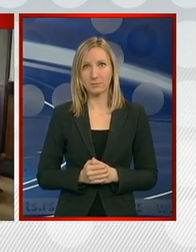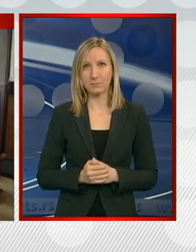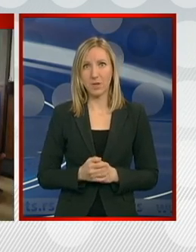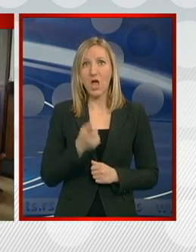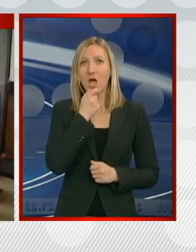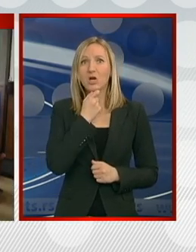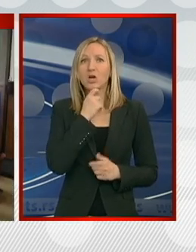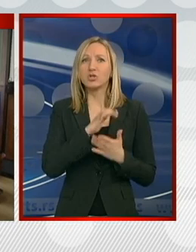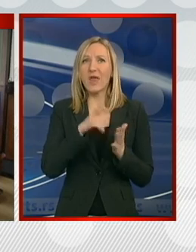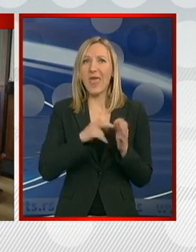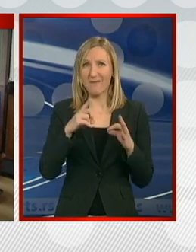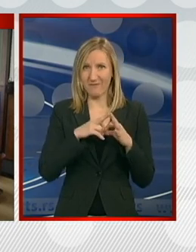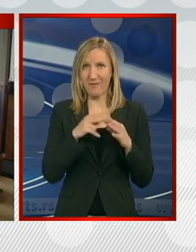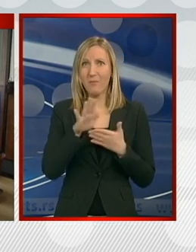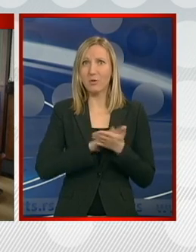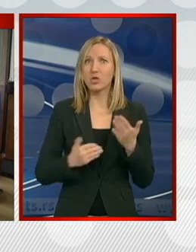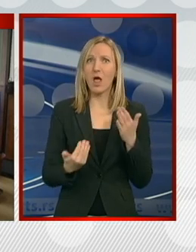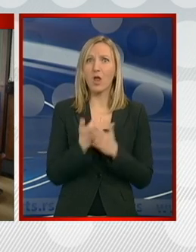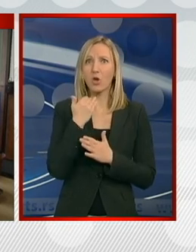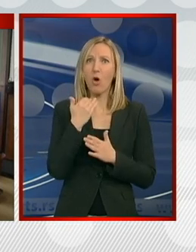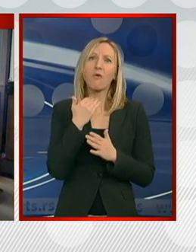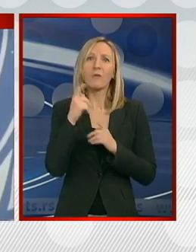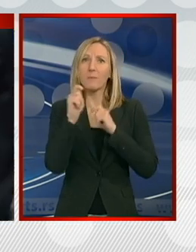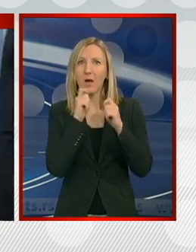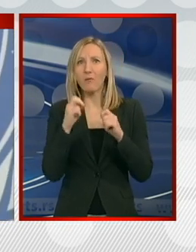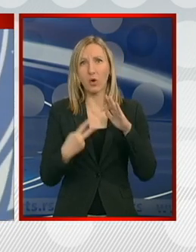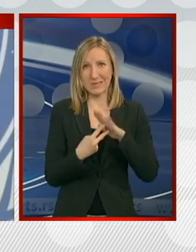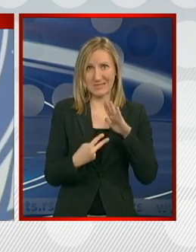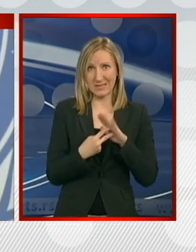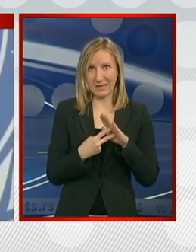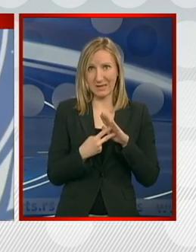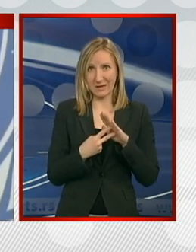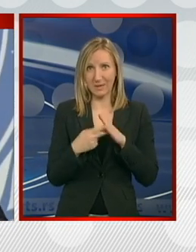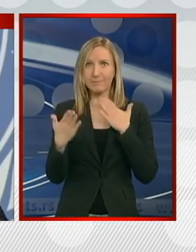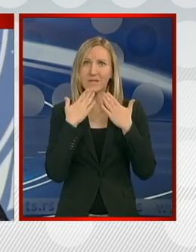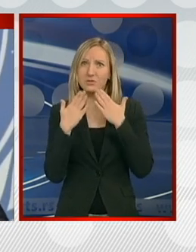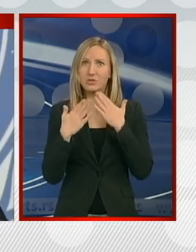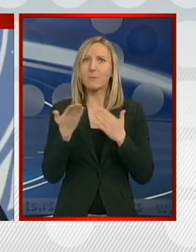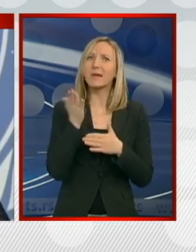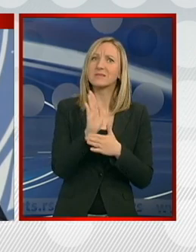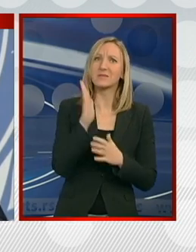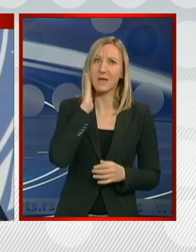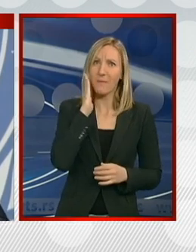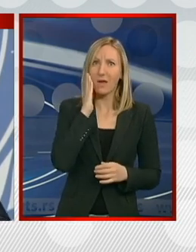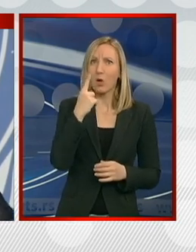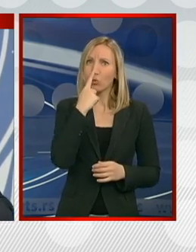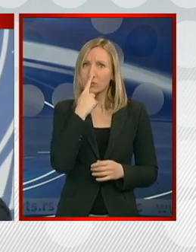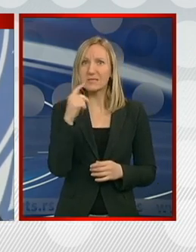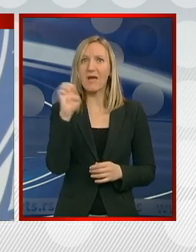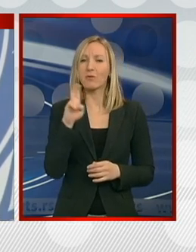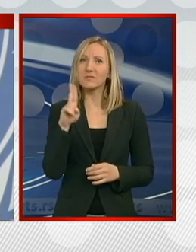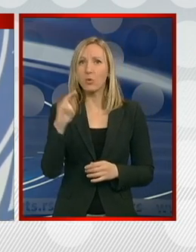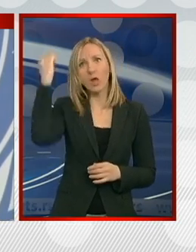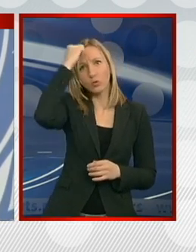U Ženevi je počela nova runda pregovora o Siriji. Za stolom će se naći predstavnici Sjedinjenih Američkih Država, Rusije, Evropske